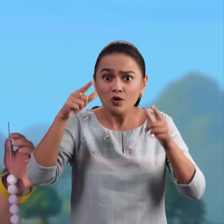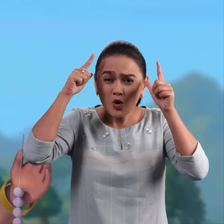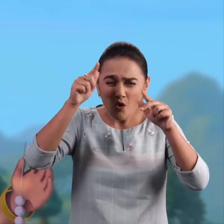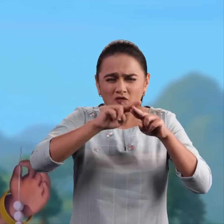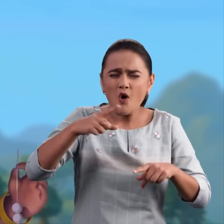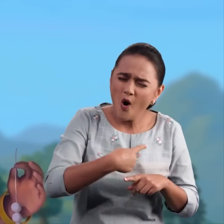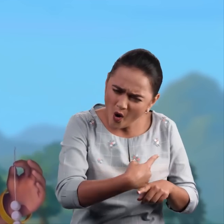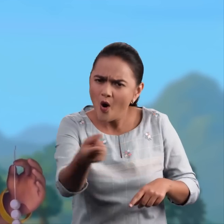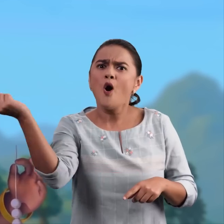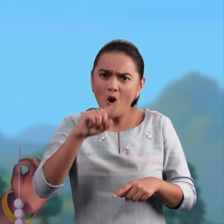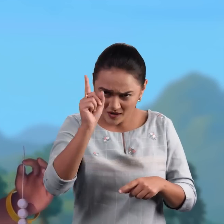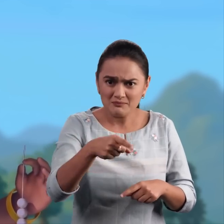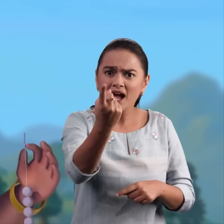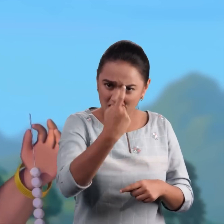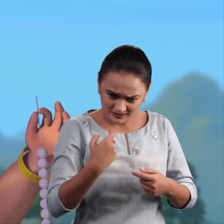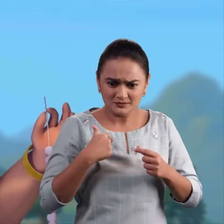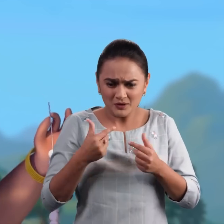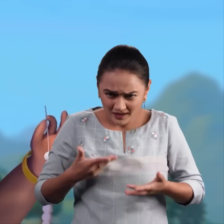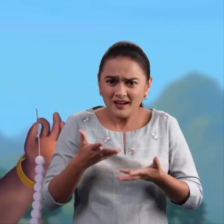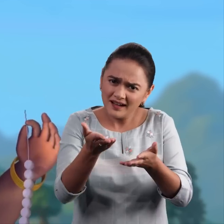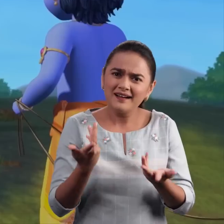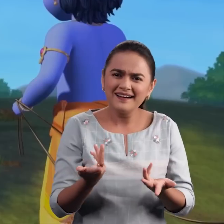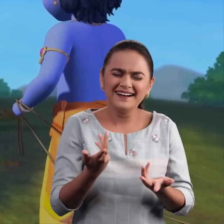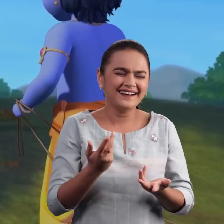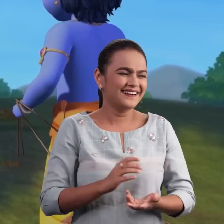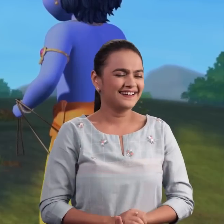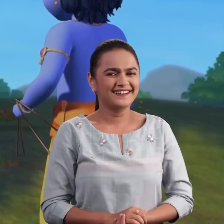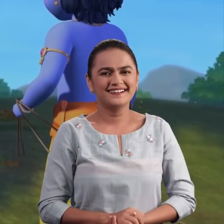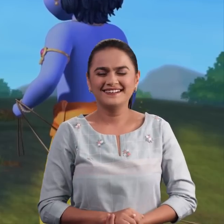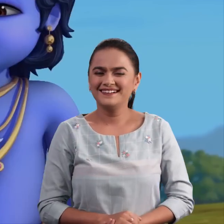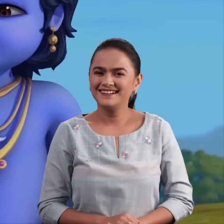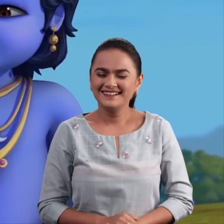मांगा? अपनी सारी गायों के लिए मांगना चाहिए था ना।